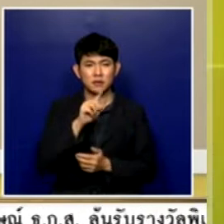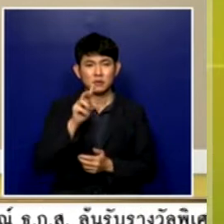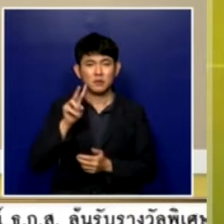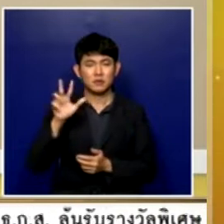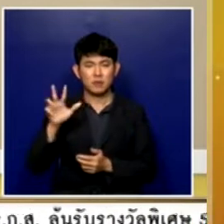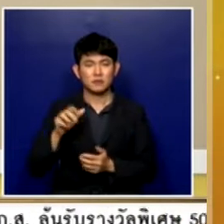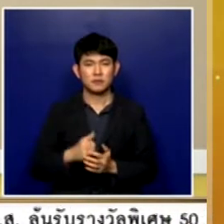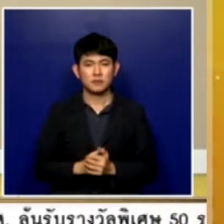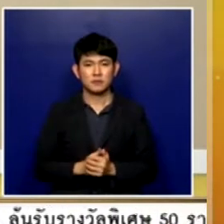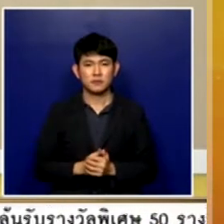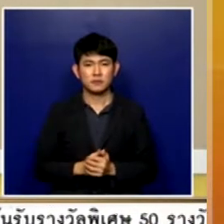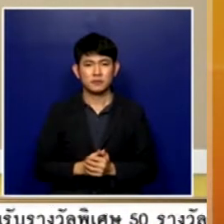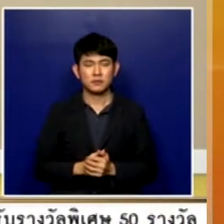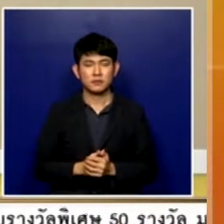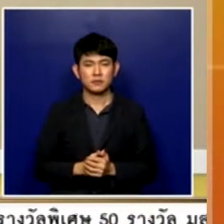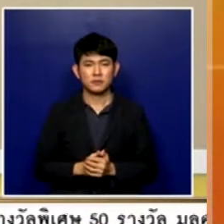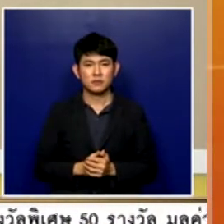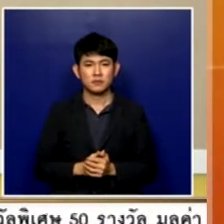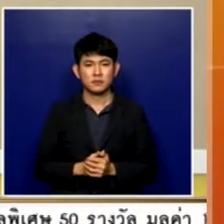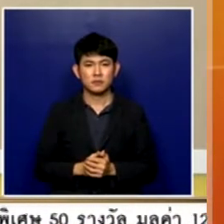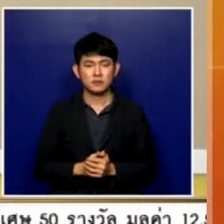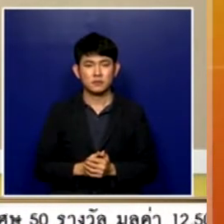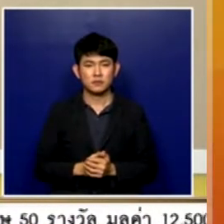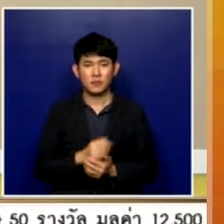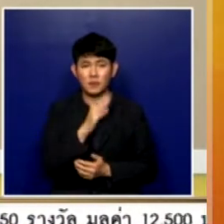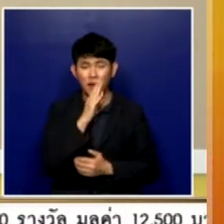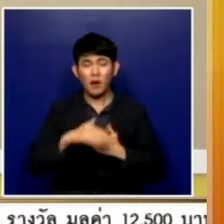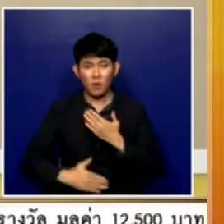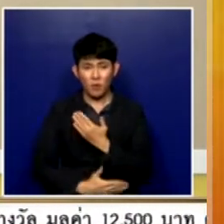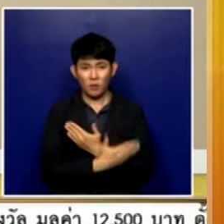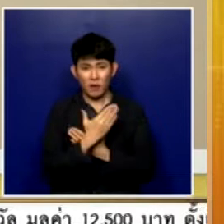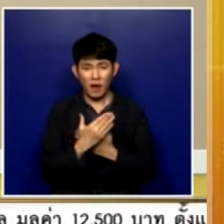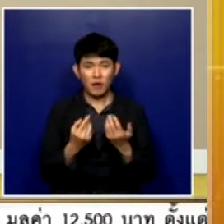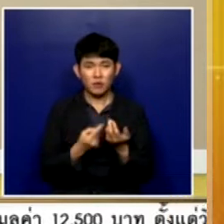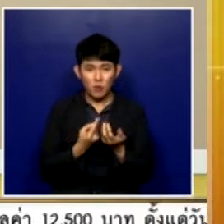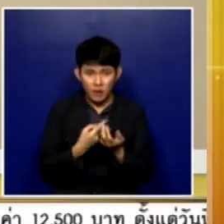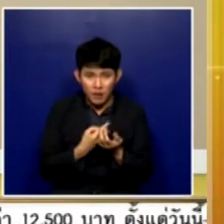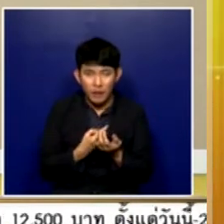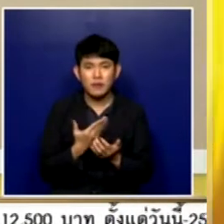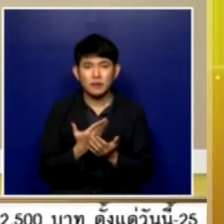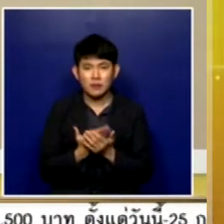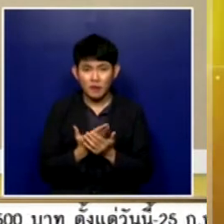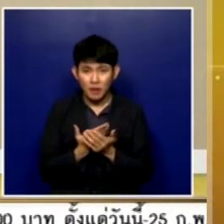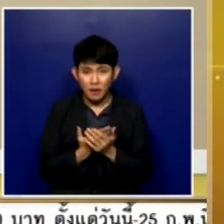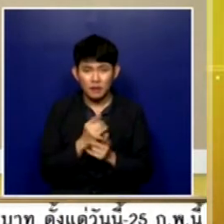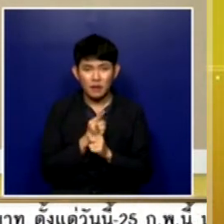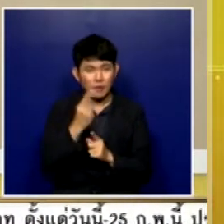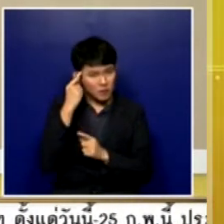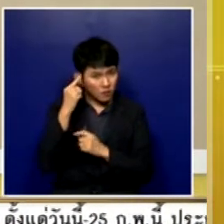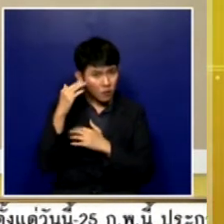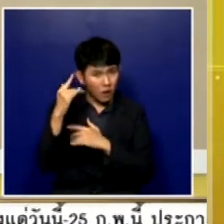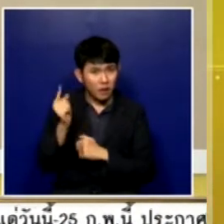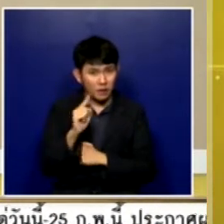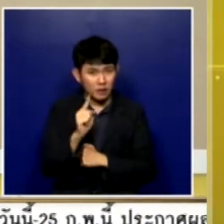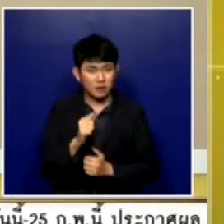แล้วก็หย่อนบนโต๊ะทีละเหรียญเพื่อแสดงให้เห็นว่าแม้ว่าจะมีการปรับเพิ่มอีกแค่ 1บาทเนี่ยแต่งเงื่อนไขของ